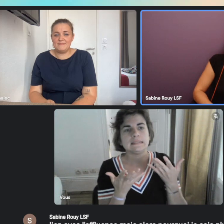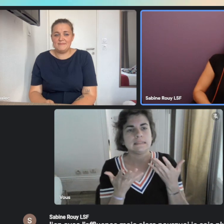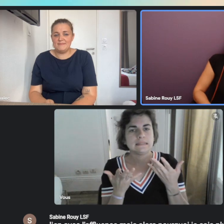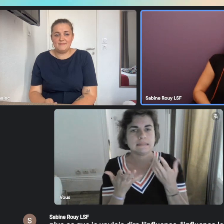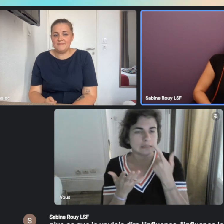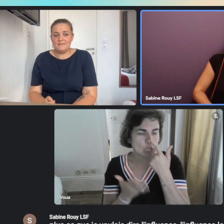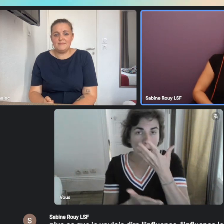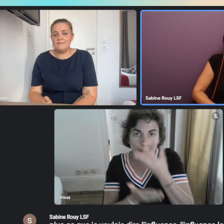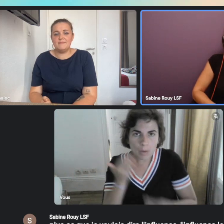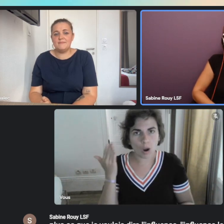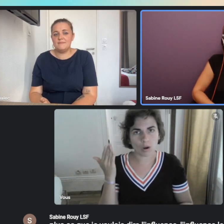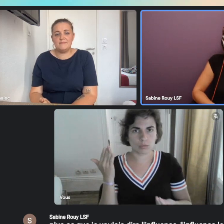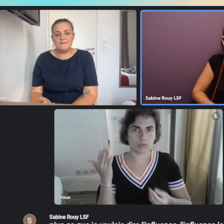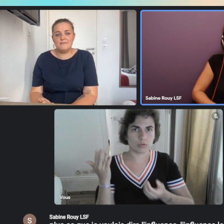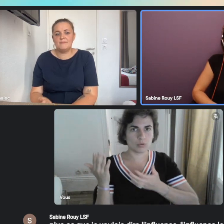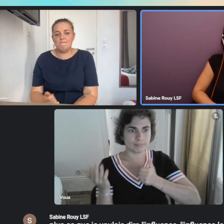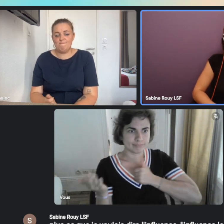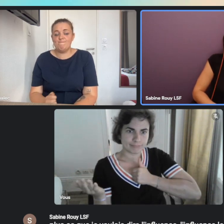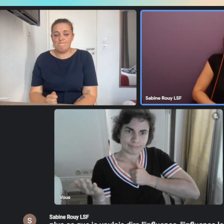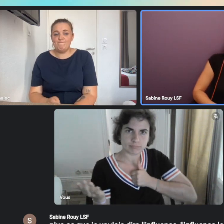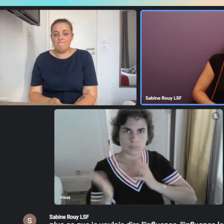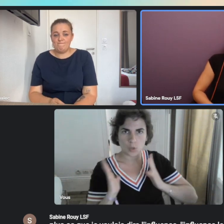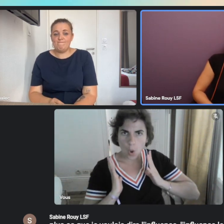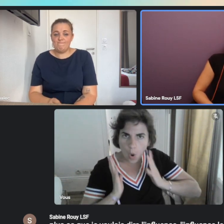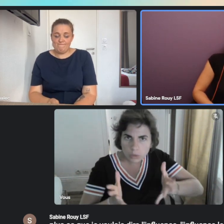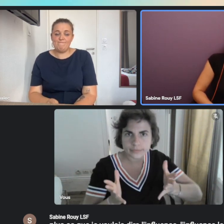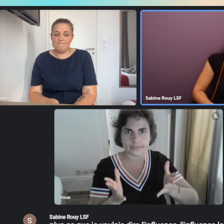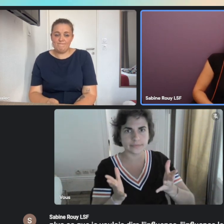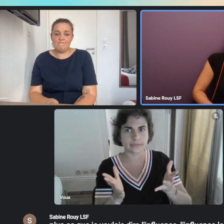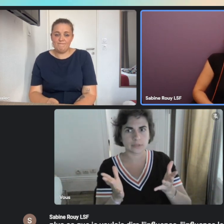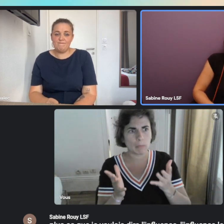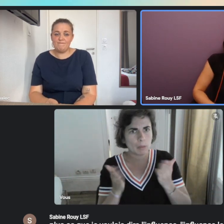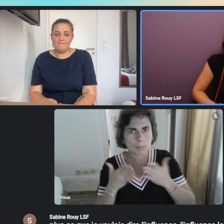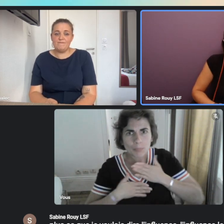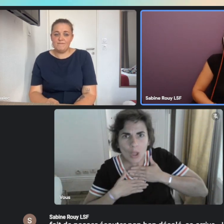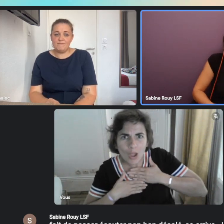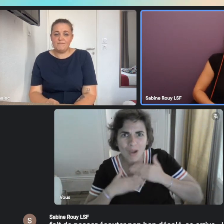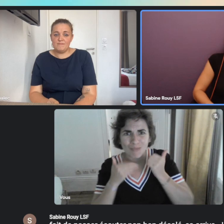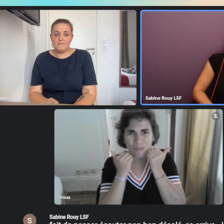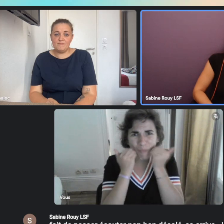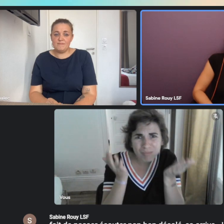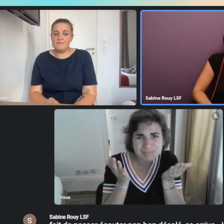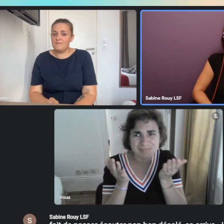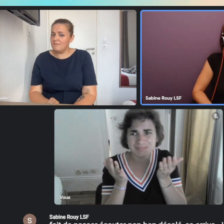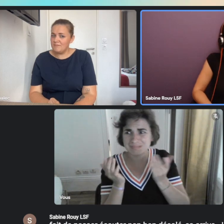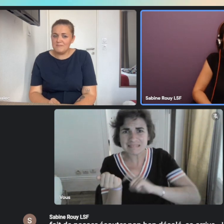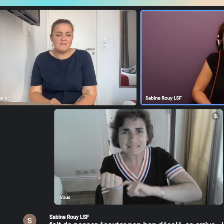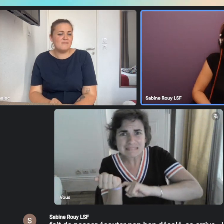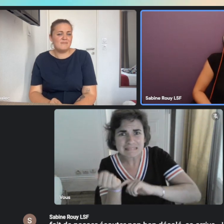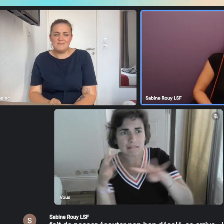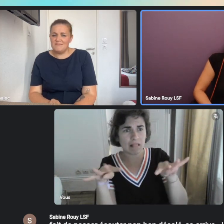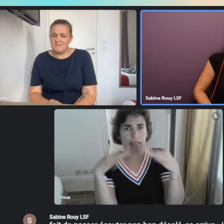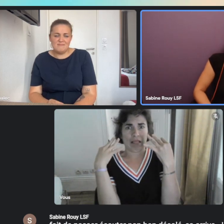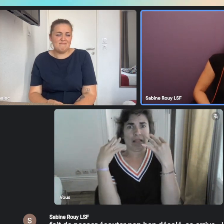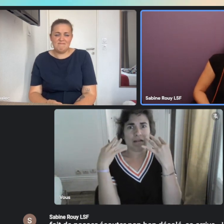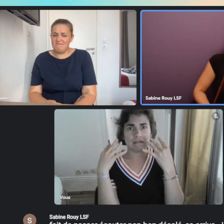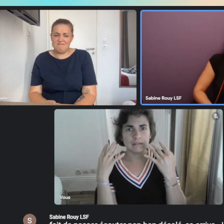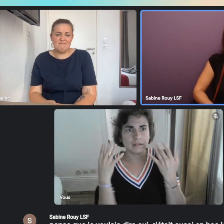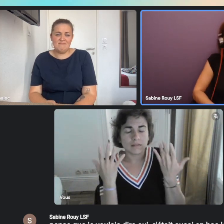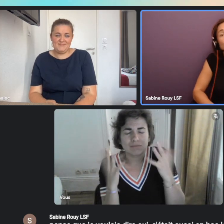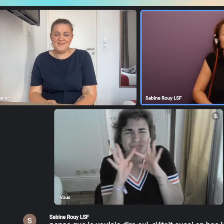On suit le mouvement et parfois effectivement, on n'ose pas forcément assez par peur, par